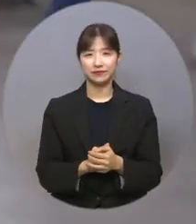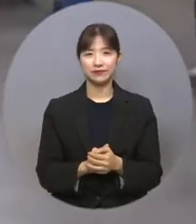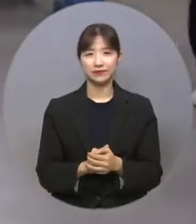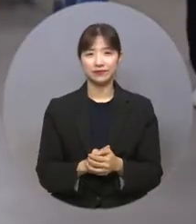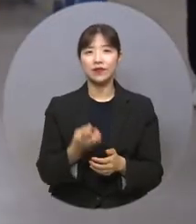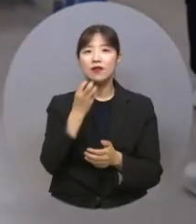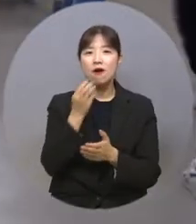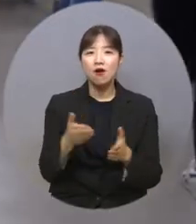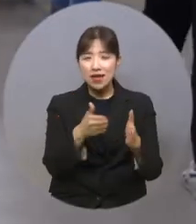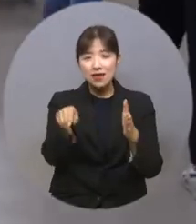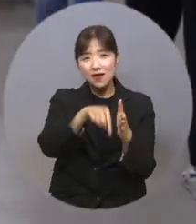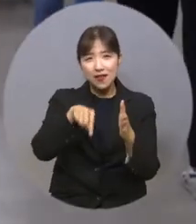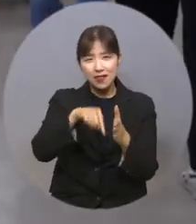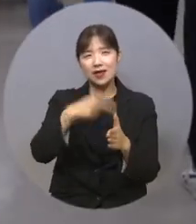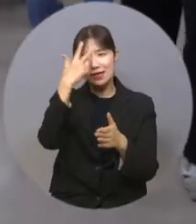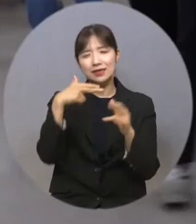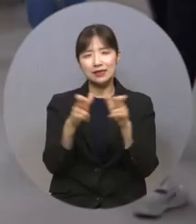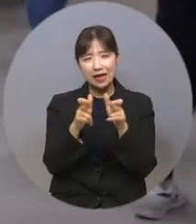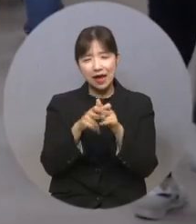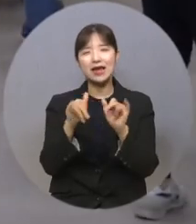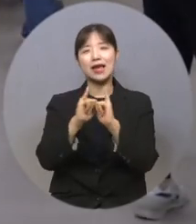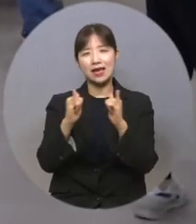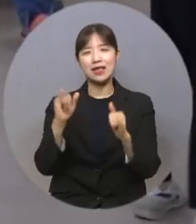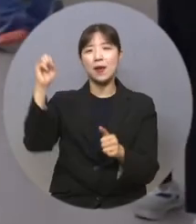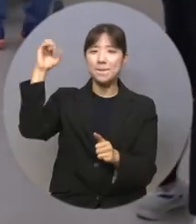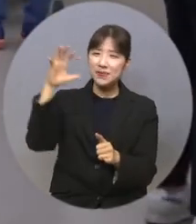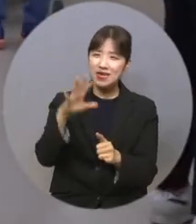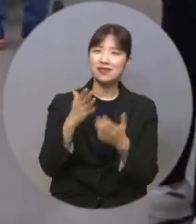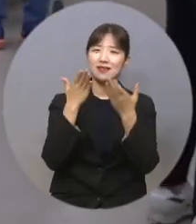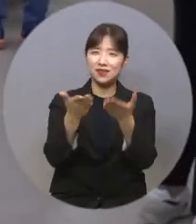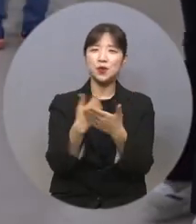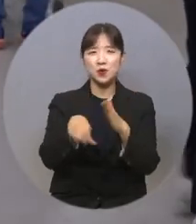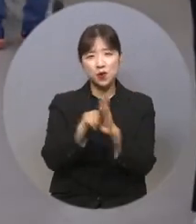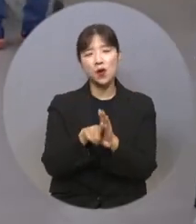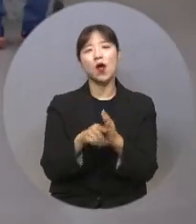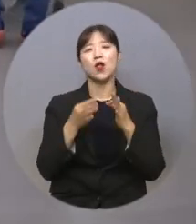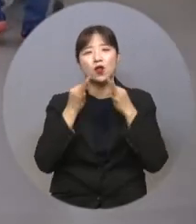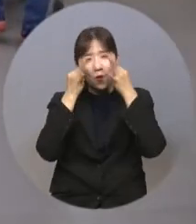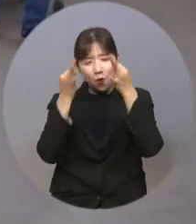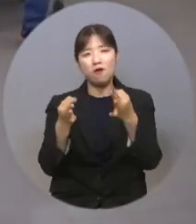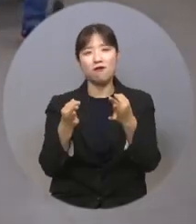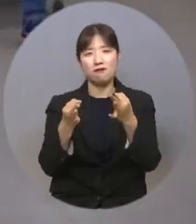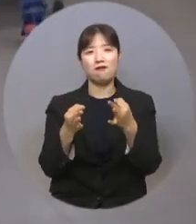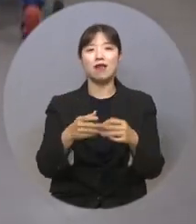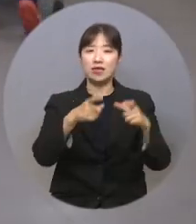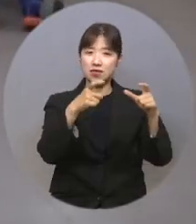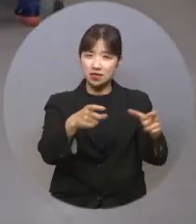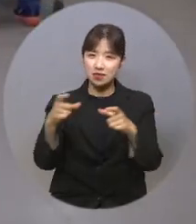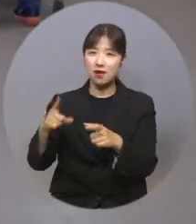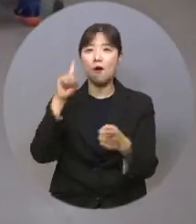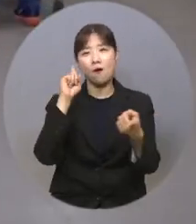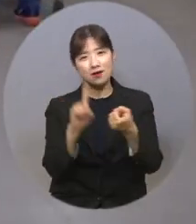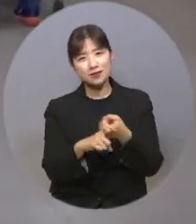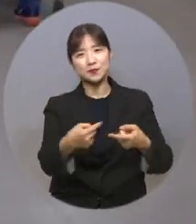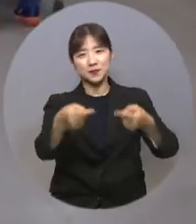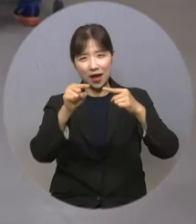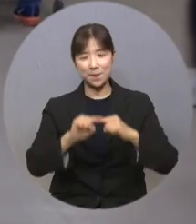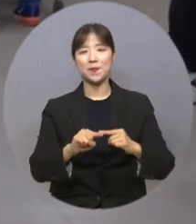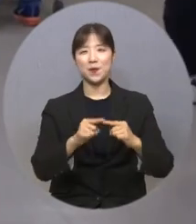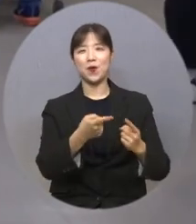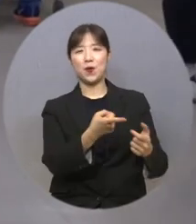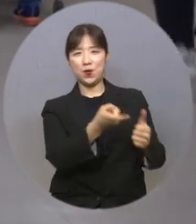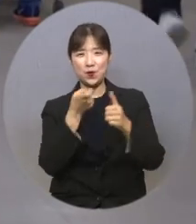경계의 돈에 시각장애인이 빛이 되어 주기 위한 관계자들의 노력이 저게 많은 관심과 참여를 이끌어 내고